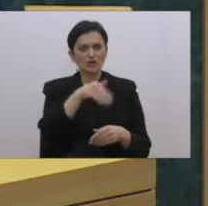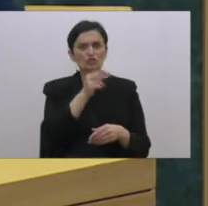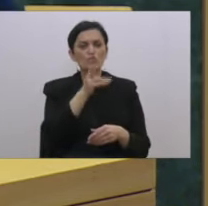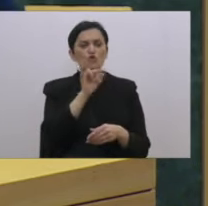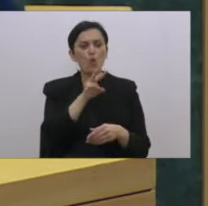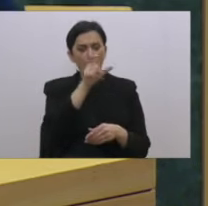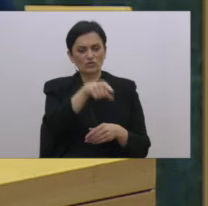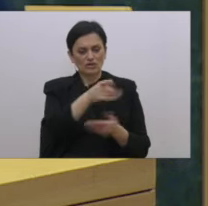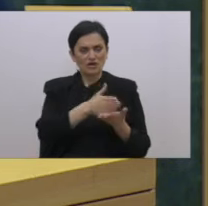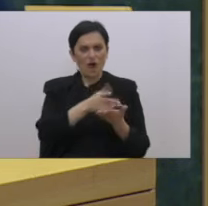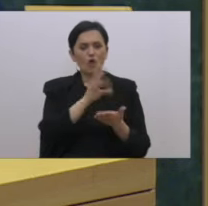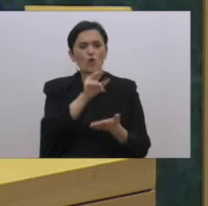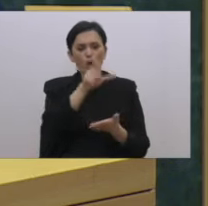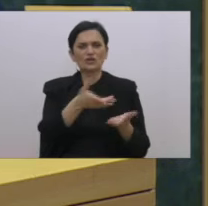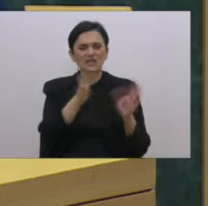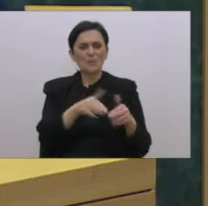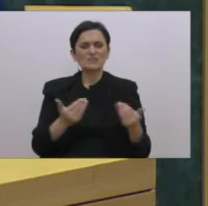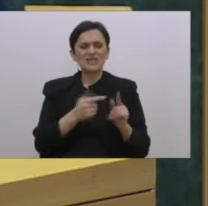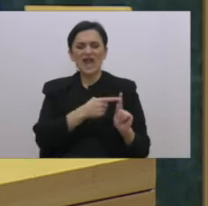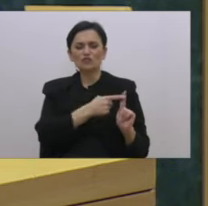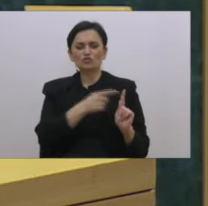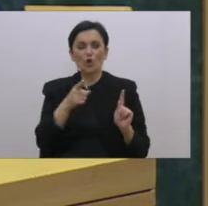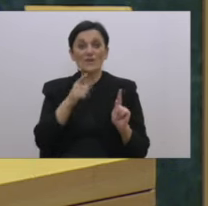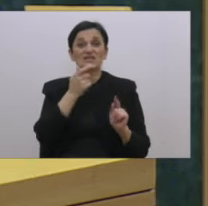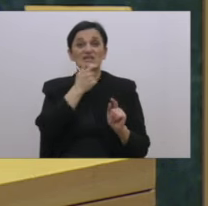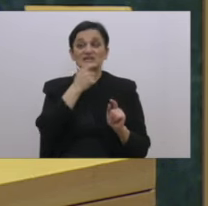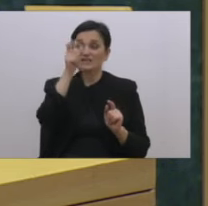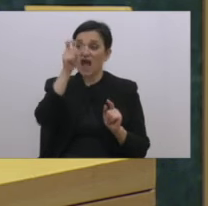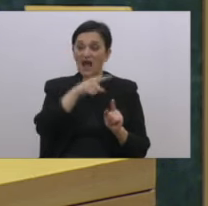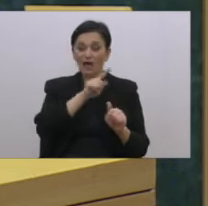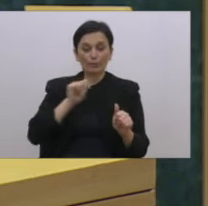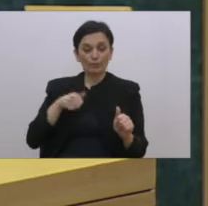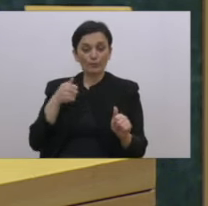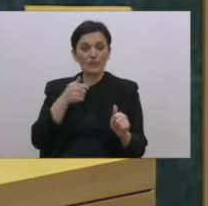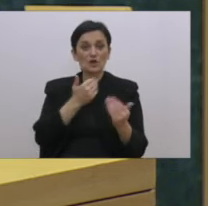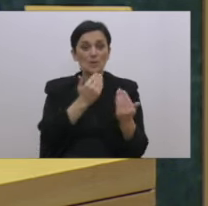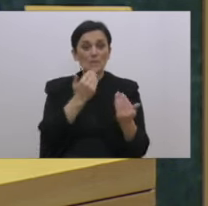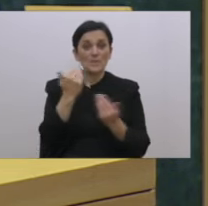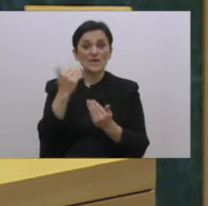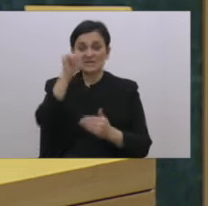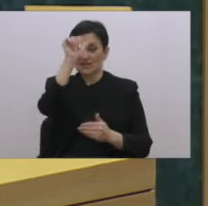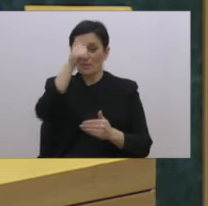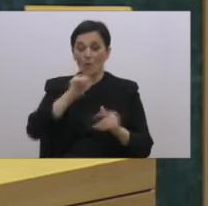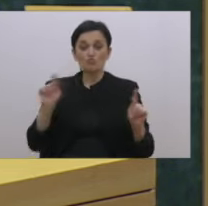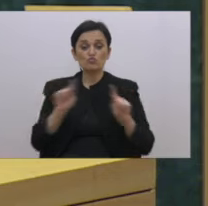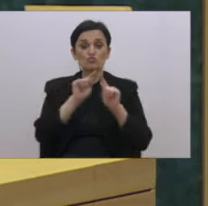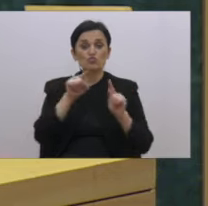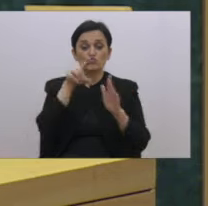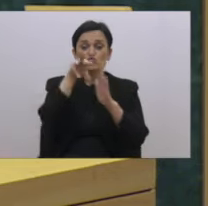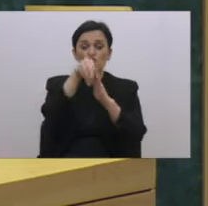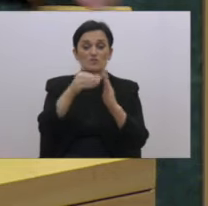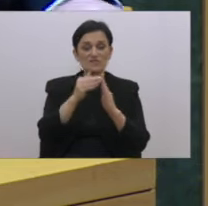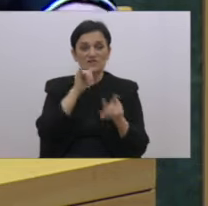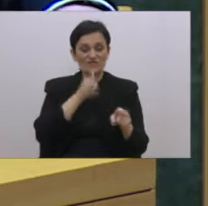კლონად დარჩებით. მთელი ცხოვრება ლანდათ მიხეილ სააკაშვილის. Mis memorialur muzeumshi zverdaidebt binas